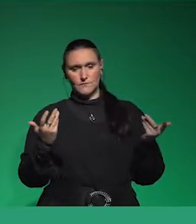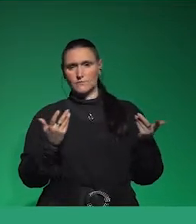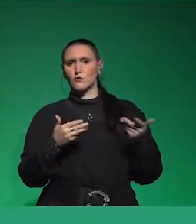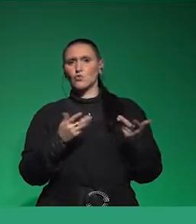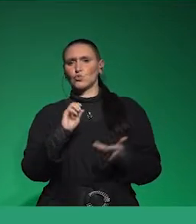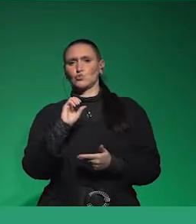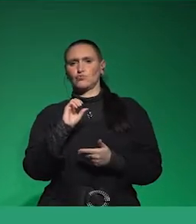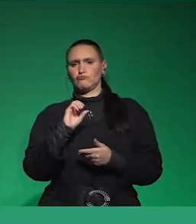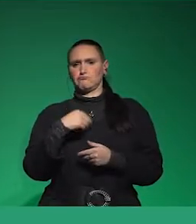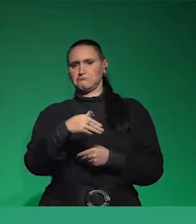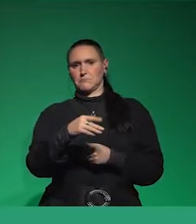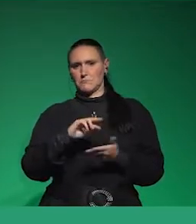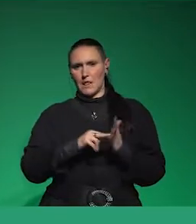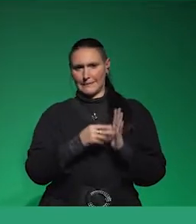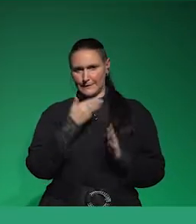angedacht.